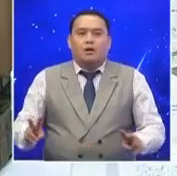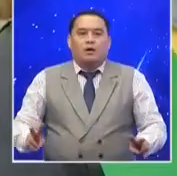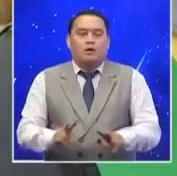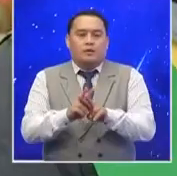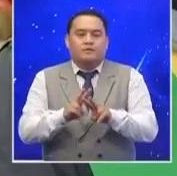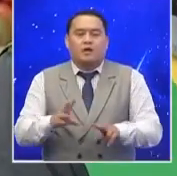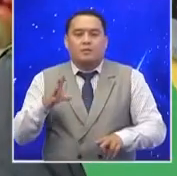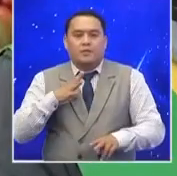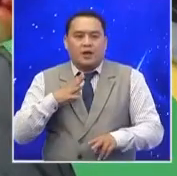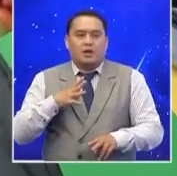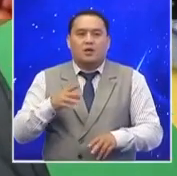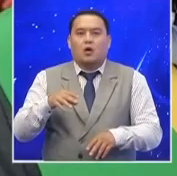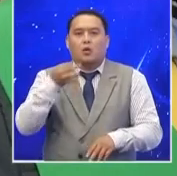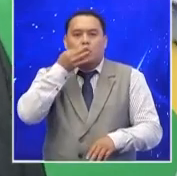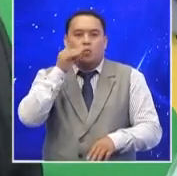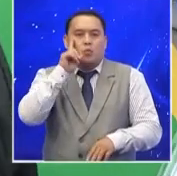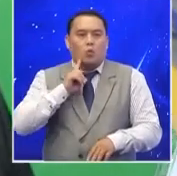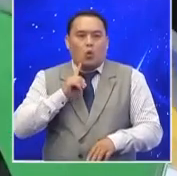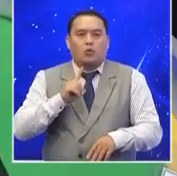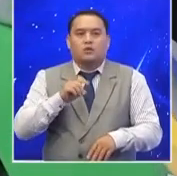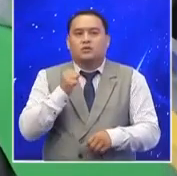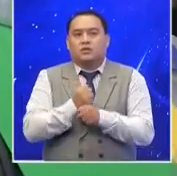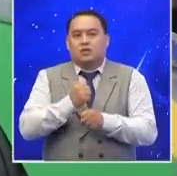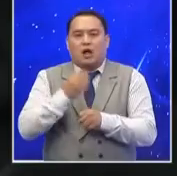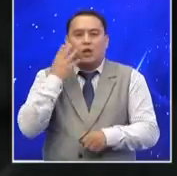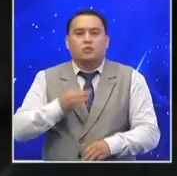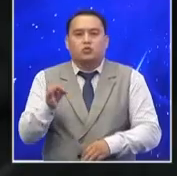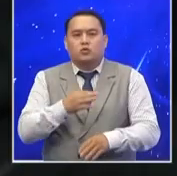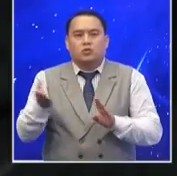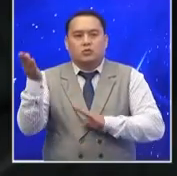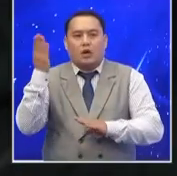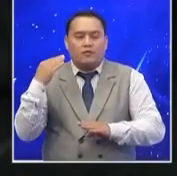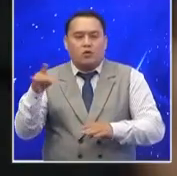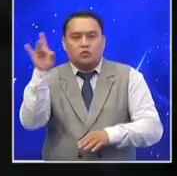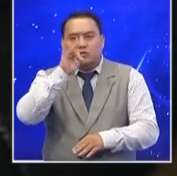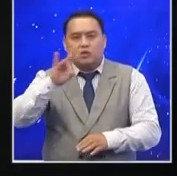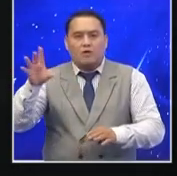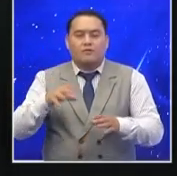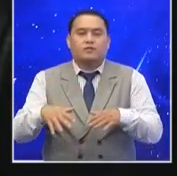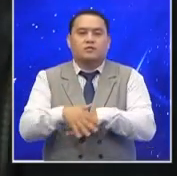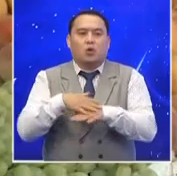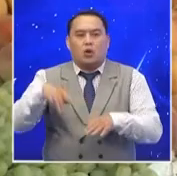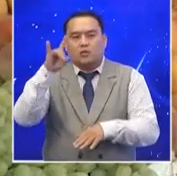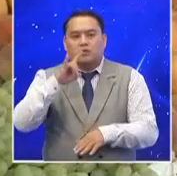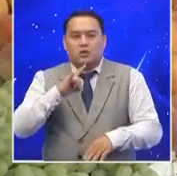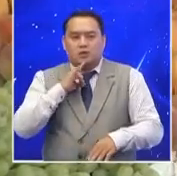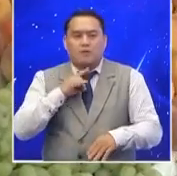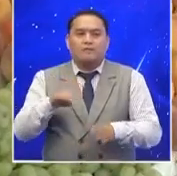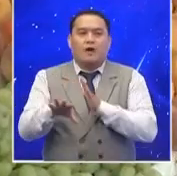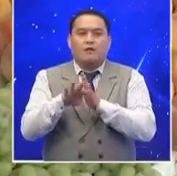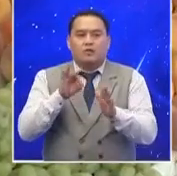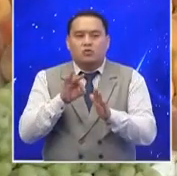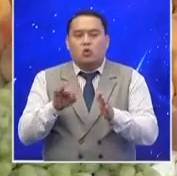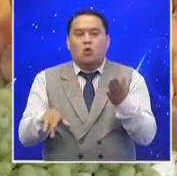на яблоки, но и на мед. Этот сладкий продукт под маркой «Сделано в ЖТСУ» уже давно завоевал славу на рынках страны. Наибольшее предпочтение